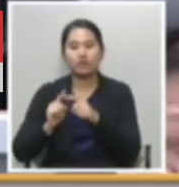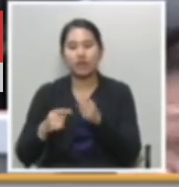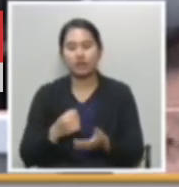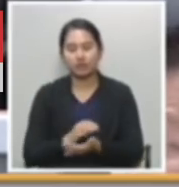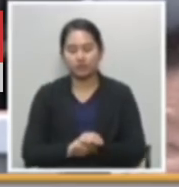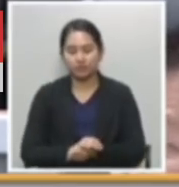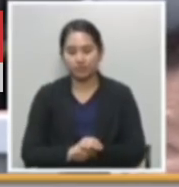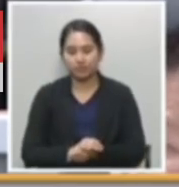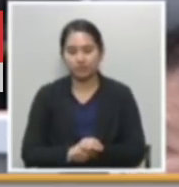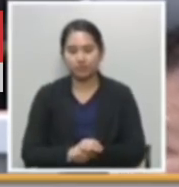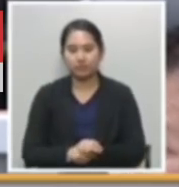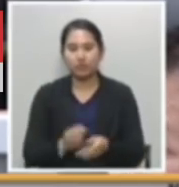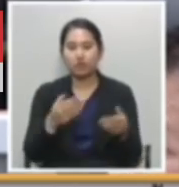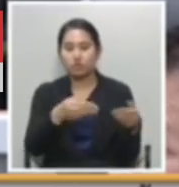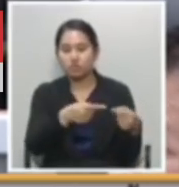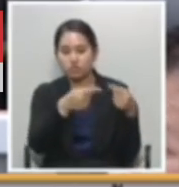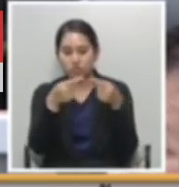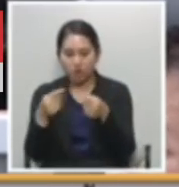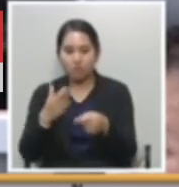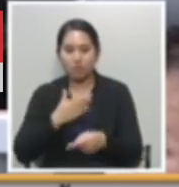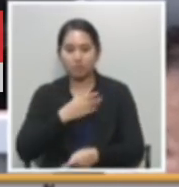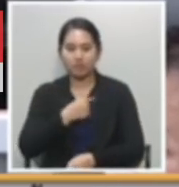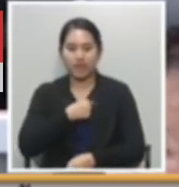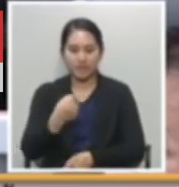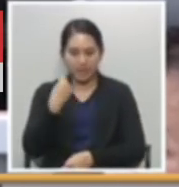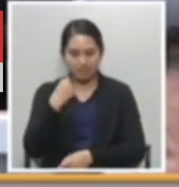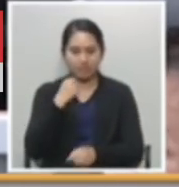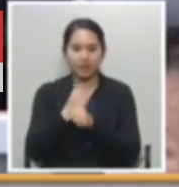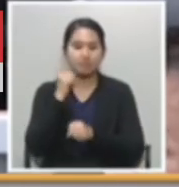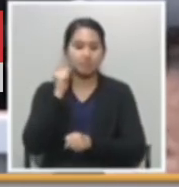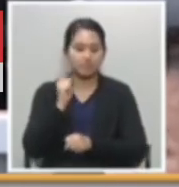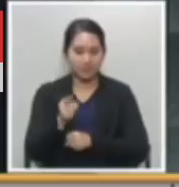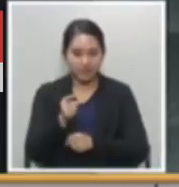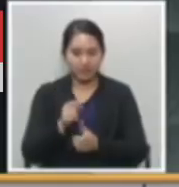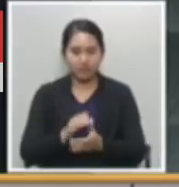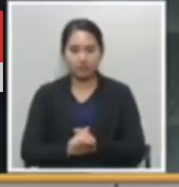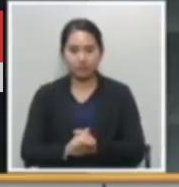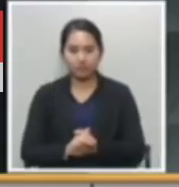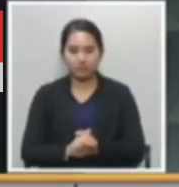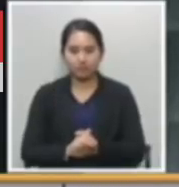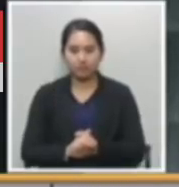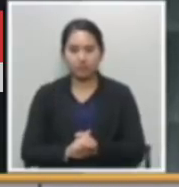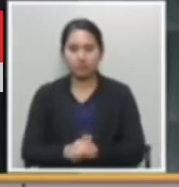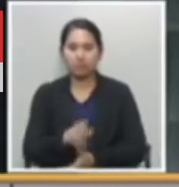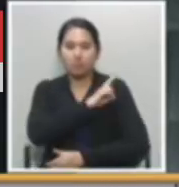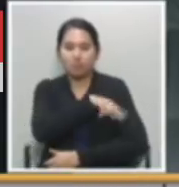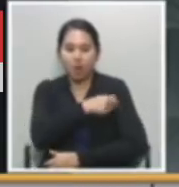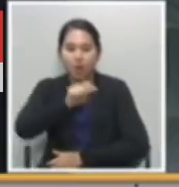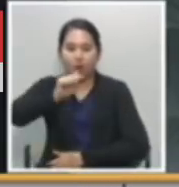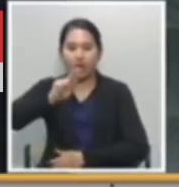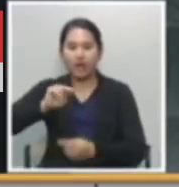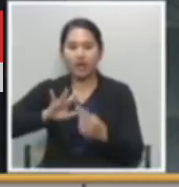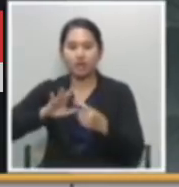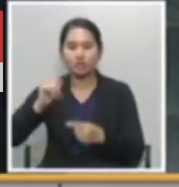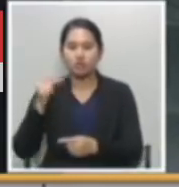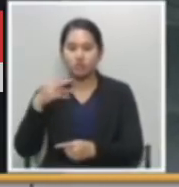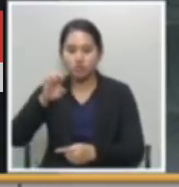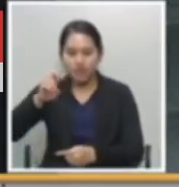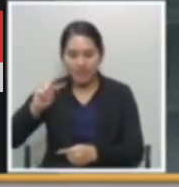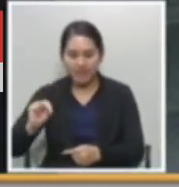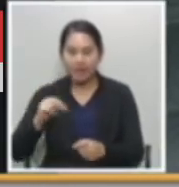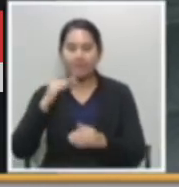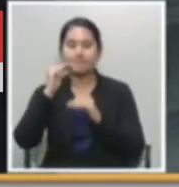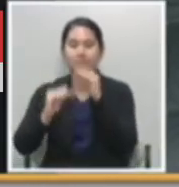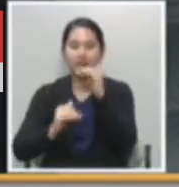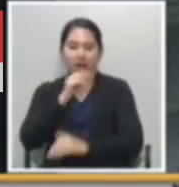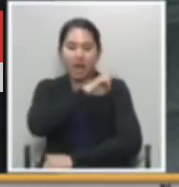รและคนที่จะมาทำคนต่อไปผมมั่นใจว่าคนนี้เอาจริงนะผมเรียกเขาว่าหมออนุทินชาญวีรกุลท่านจะพัฒนาให้เกิ